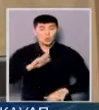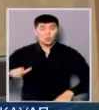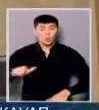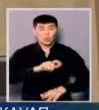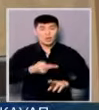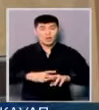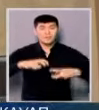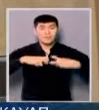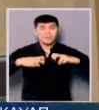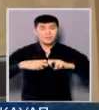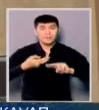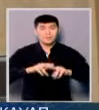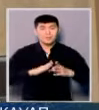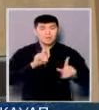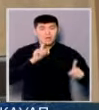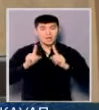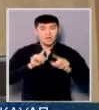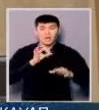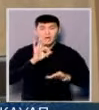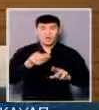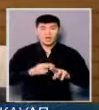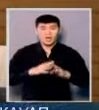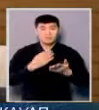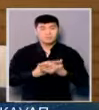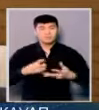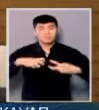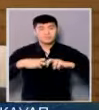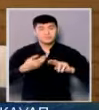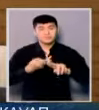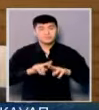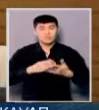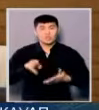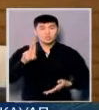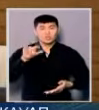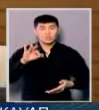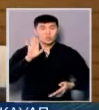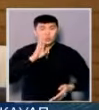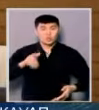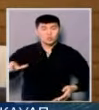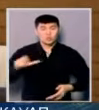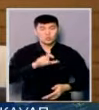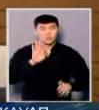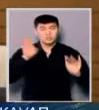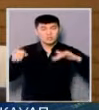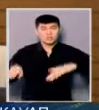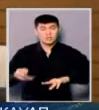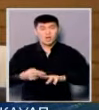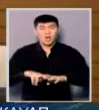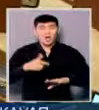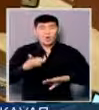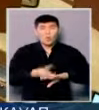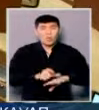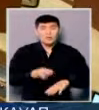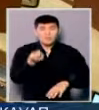жайын мәжілістің жалпы отырысында көтергенді. Онда депутат Дүйсенбай Тұрғанов жайық Каспий бассейнде су өте аз